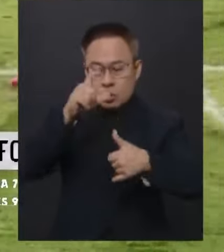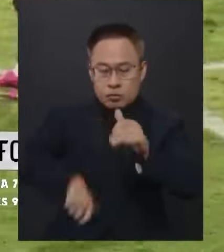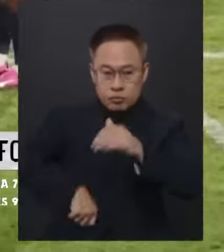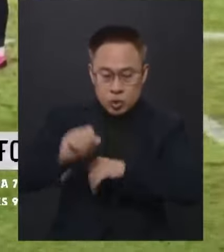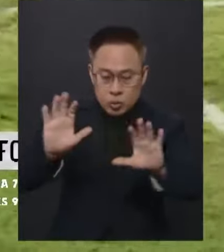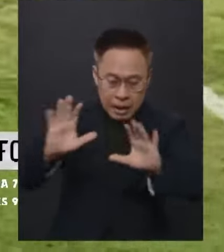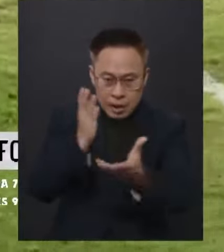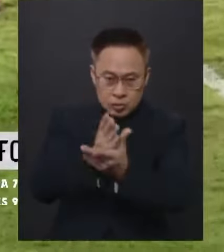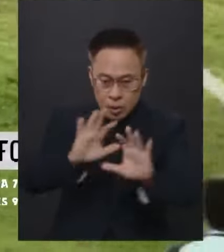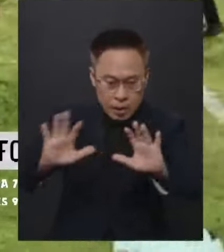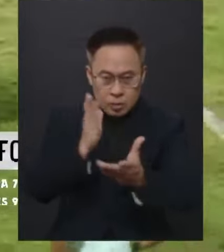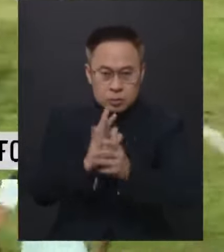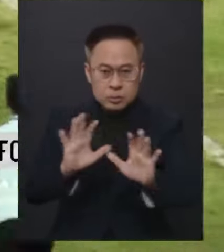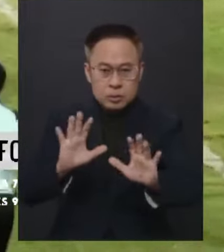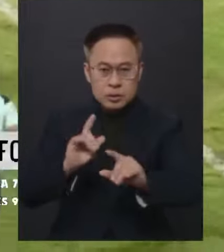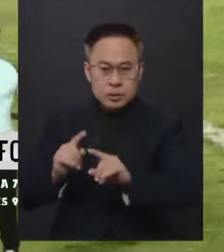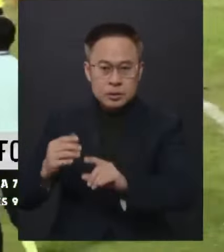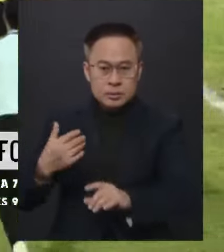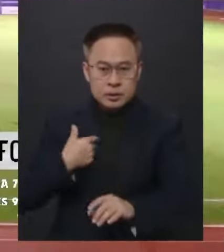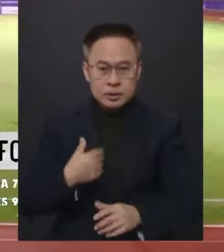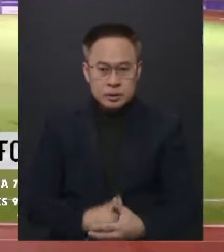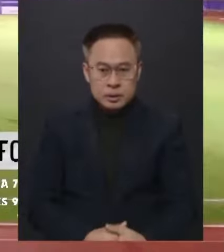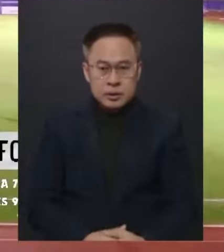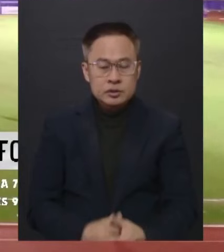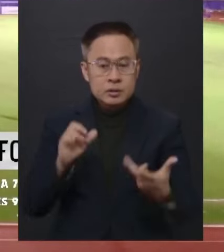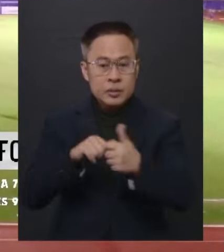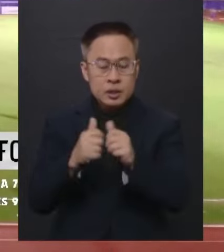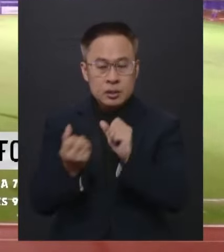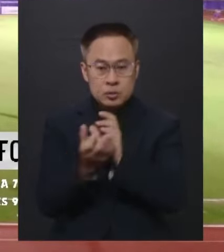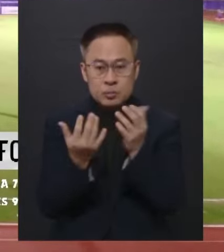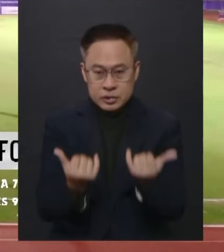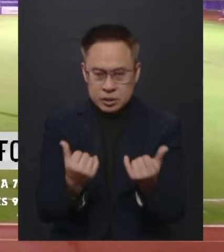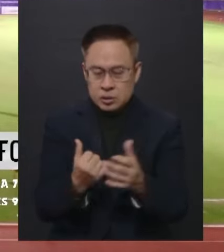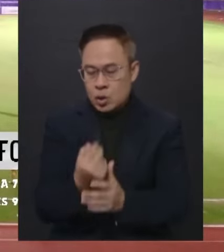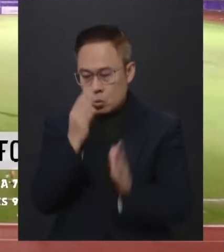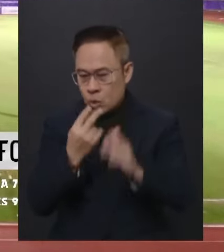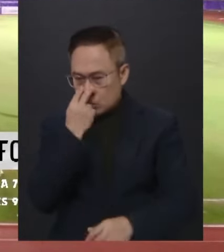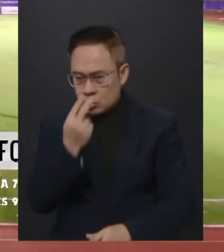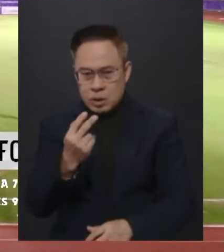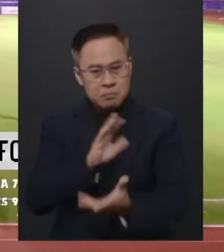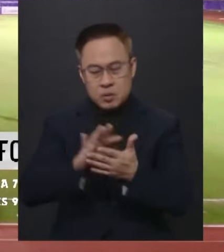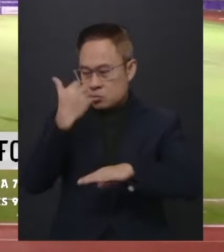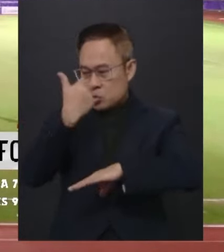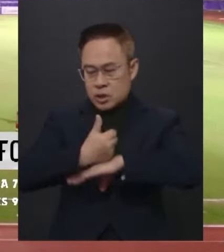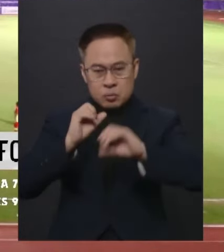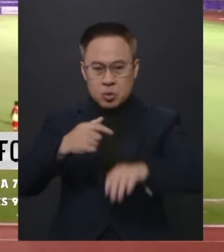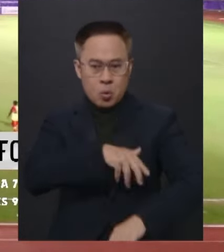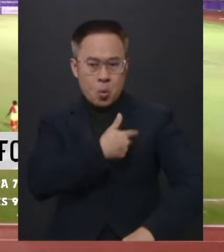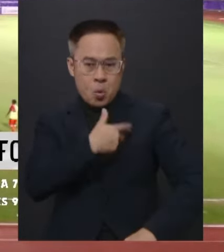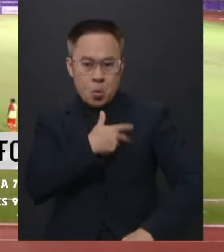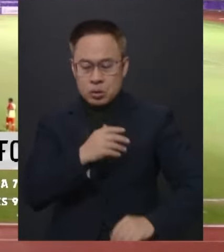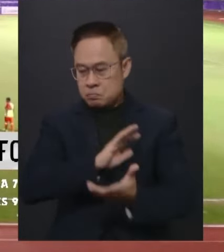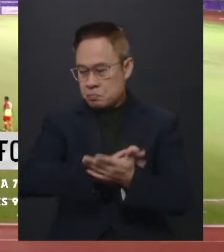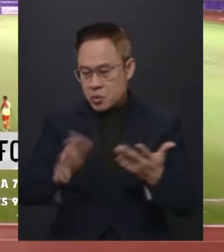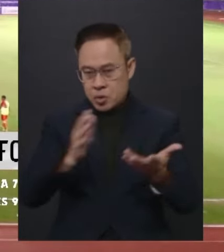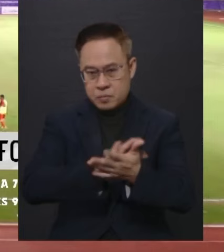สตาฟโค้ชเข้ามาห้ามปรามกันละค่ะซึ่งจากเหตุการณ์ดังกล่าวเนี่ยทำให้เป็นที่พูดถึงแล้วก็ถูกวิพากษ์วิจารณ์ถึงการกระทำ